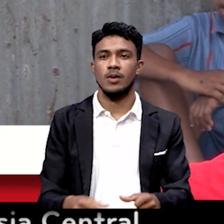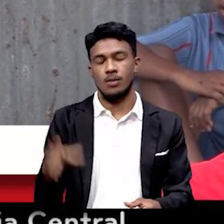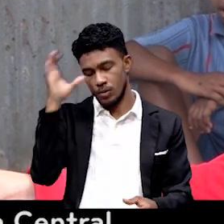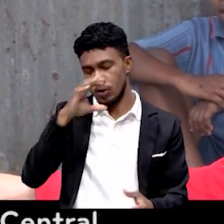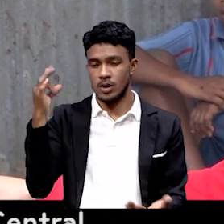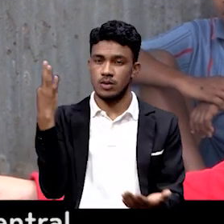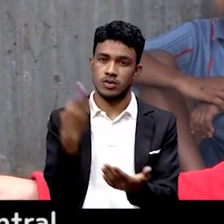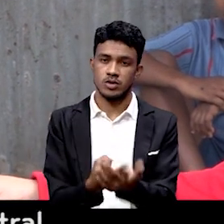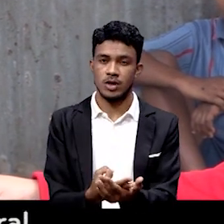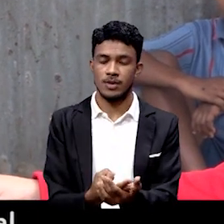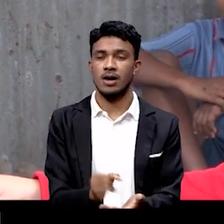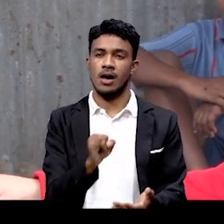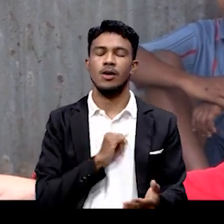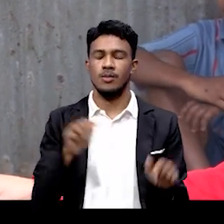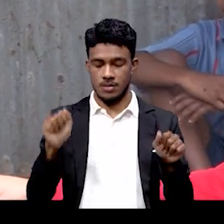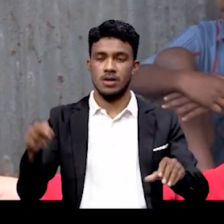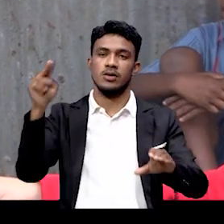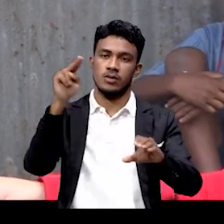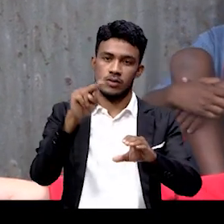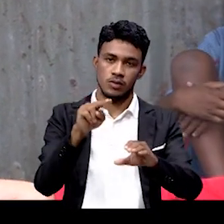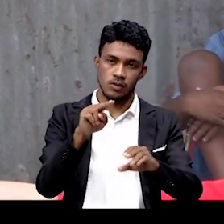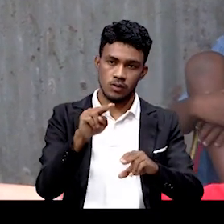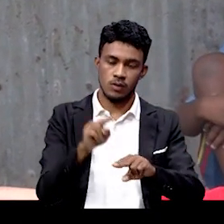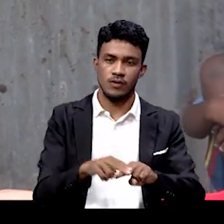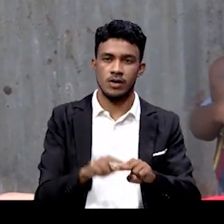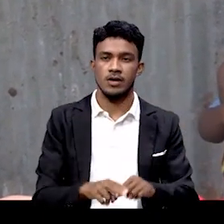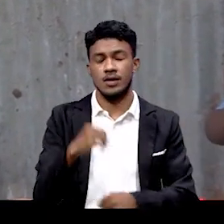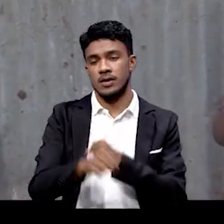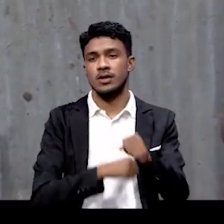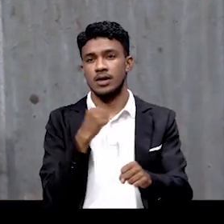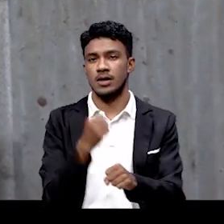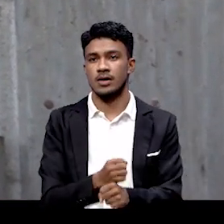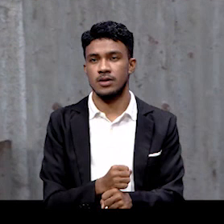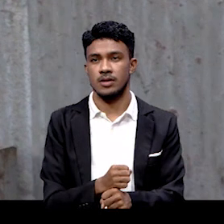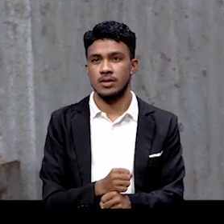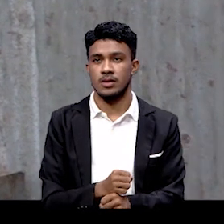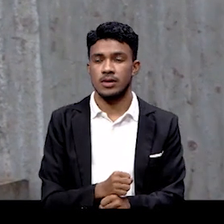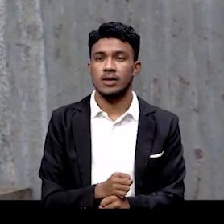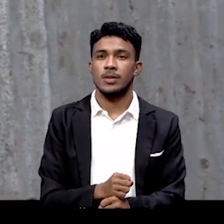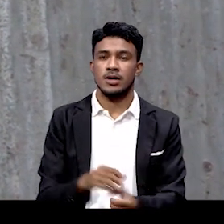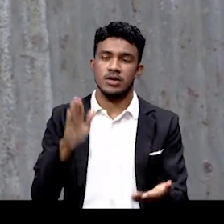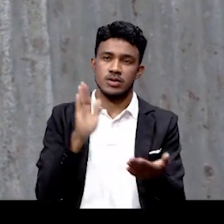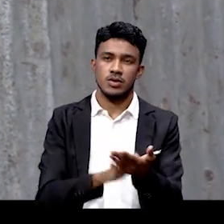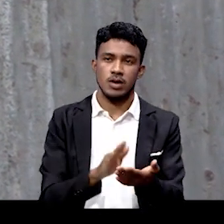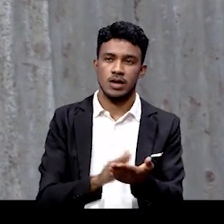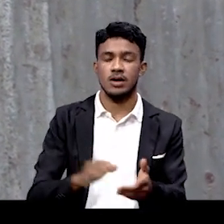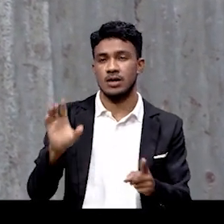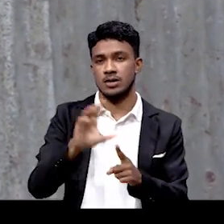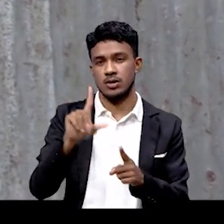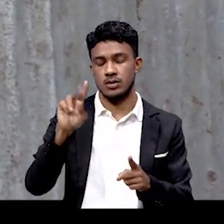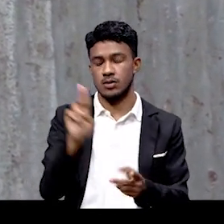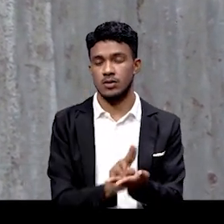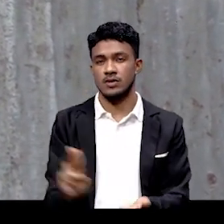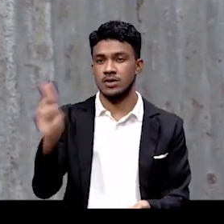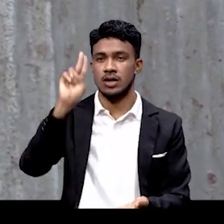fali. Ane be durante, tinan, estaru si semester satu to, semester